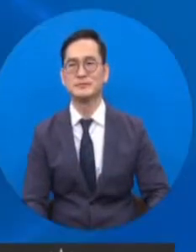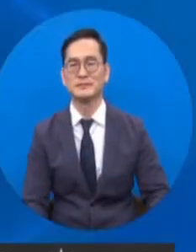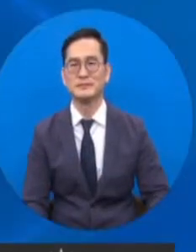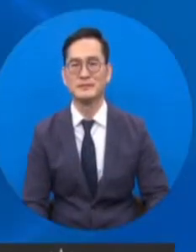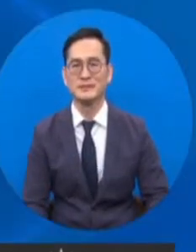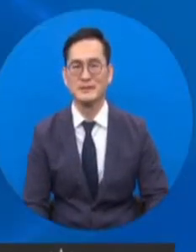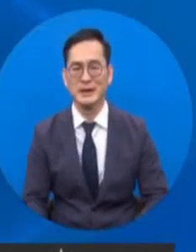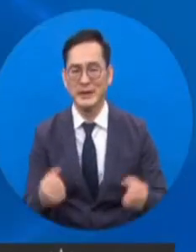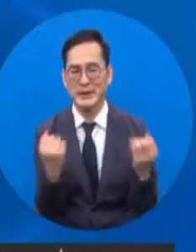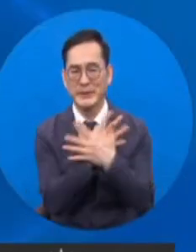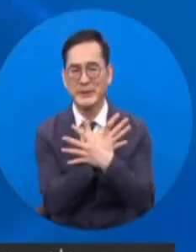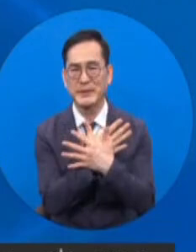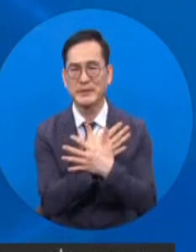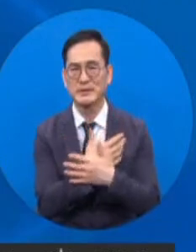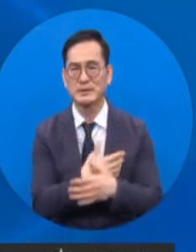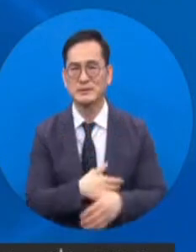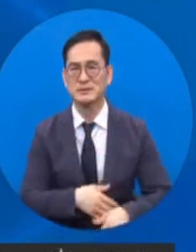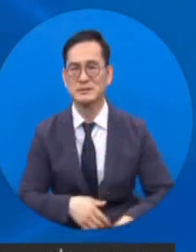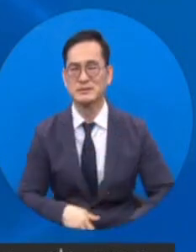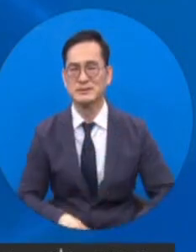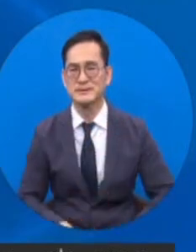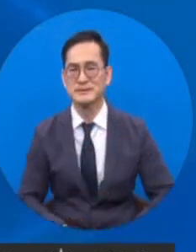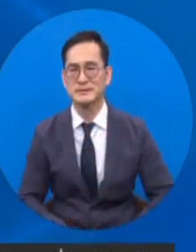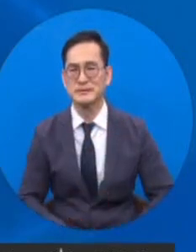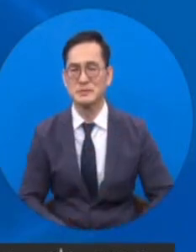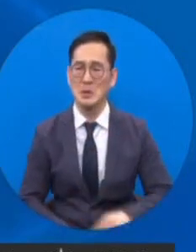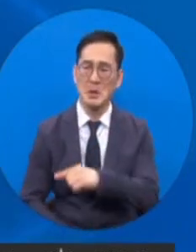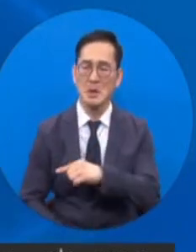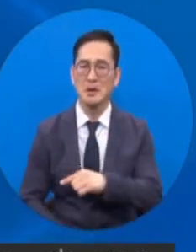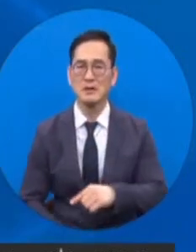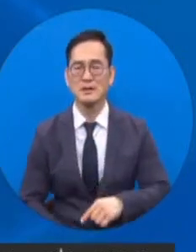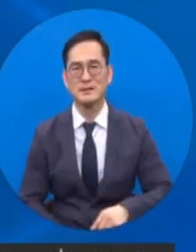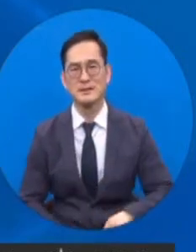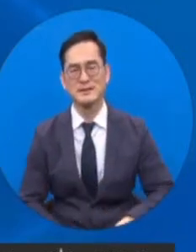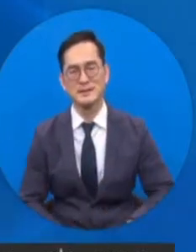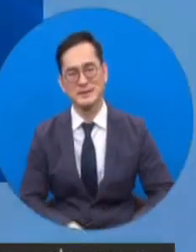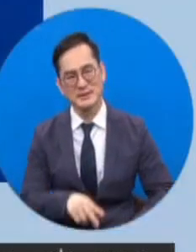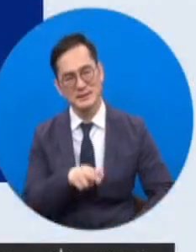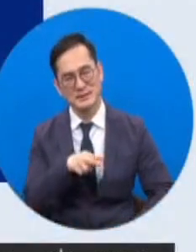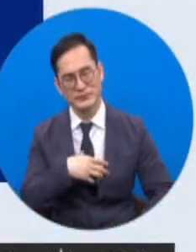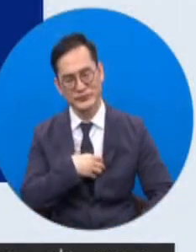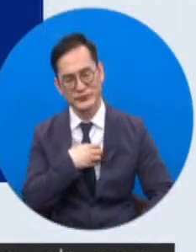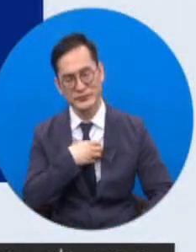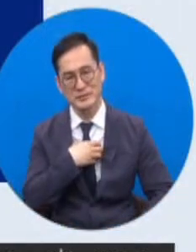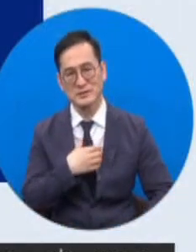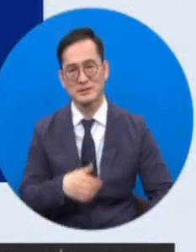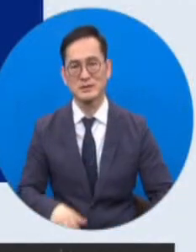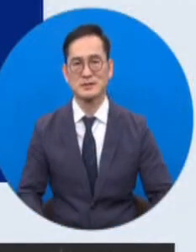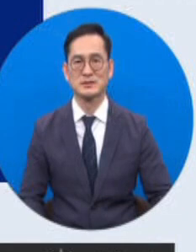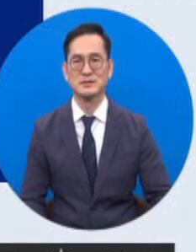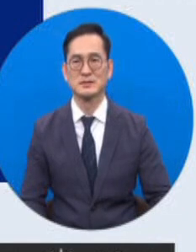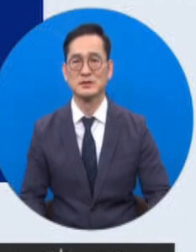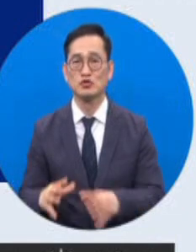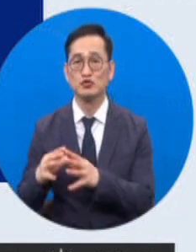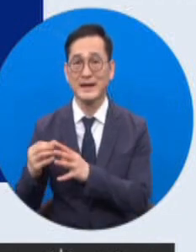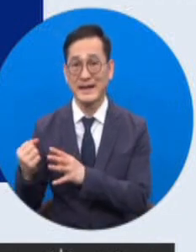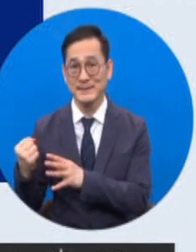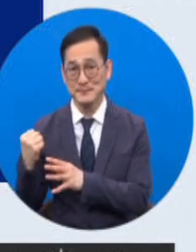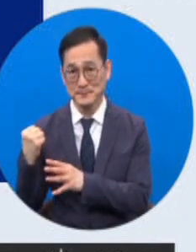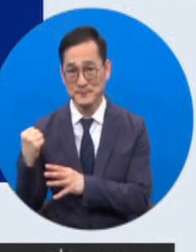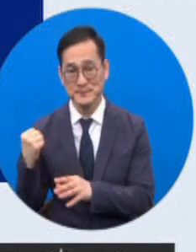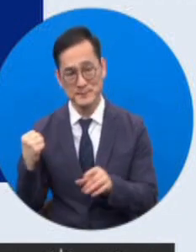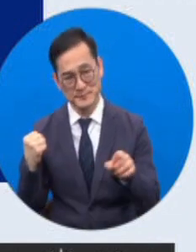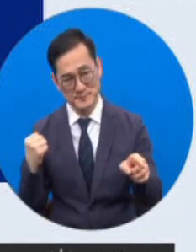생각합니다 뭐 국민들께서 아이디좀 박주미 드리면 되죠 아셔야 되는 거에요 국민의 힘이 박완주 의원과 민주당을